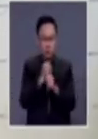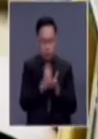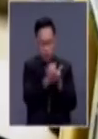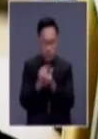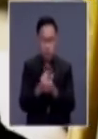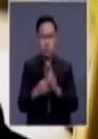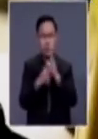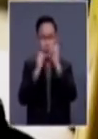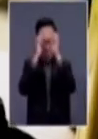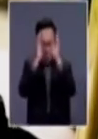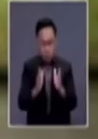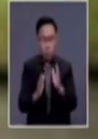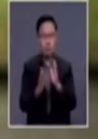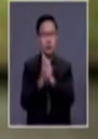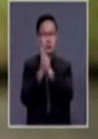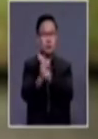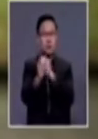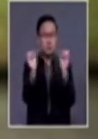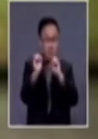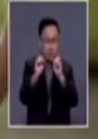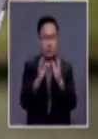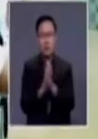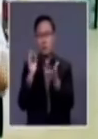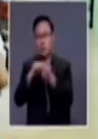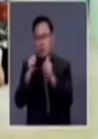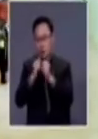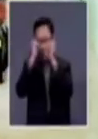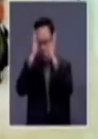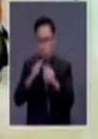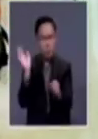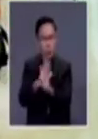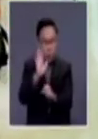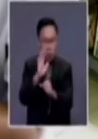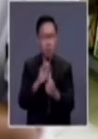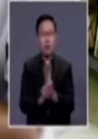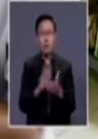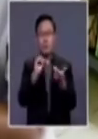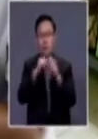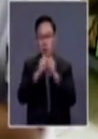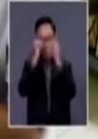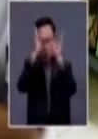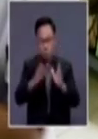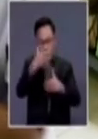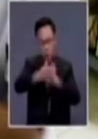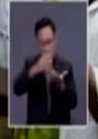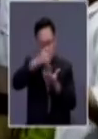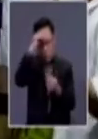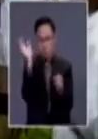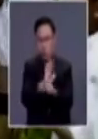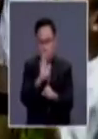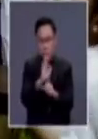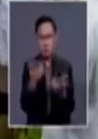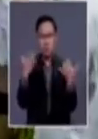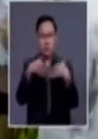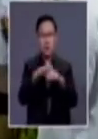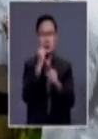ครูบางส่วนขาดเทคนิคการสอนปัญหาการขาดแคลนครูและครูไม่ครบชั้นเรียนโดยได้จัดทำโครงการสานพลังประ